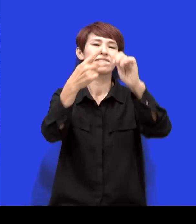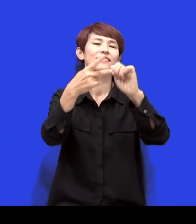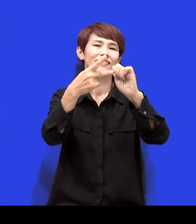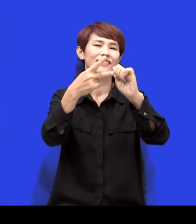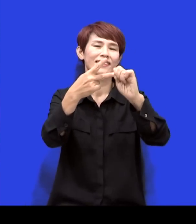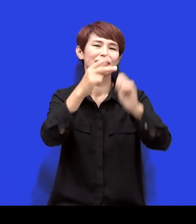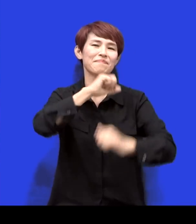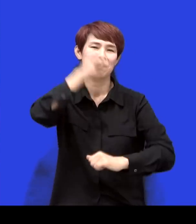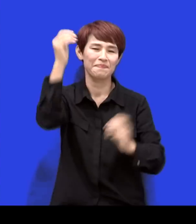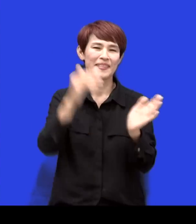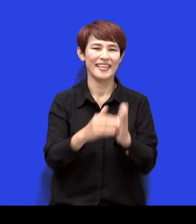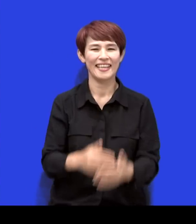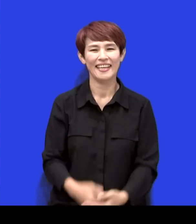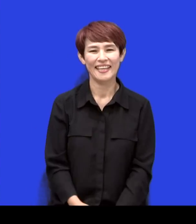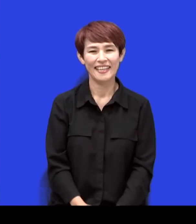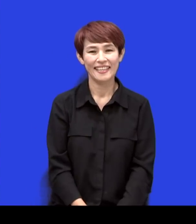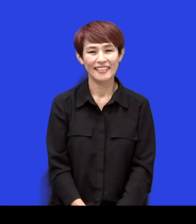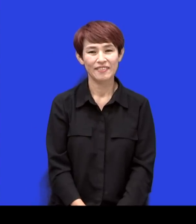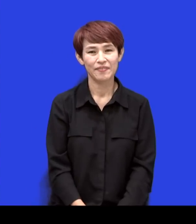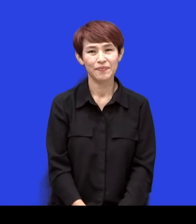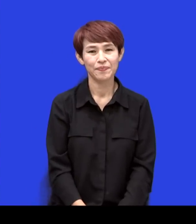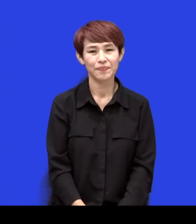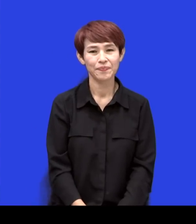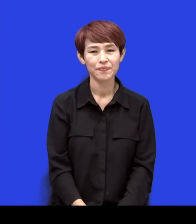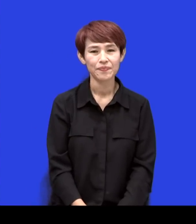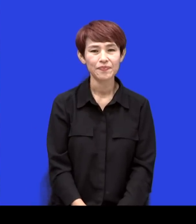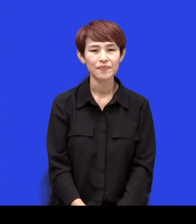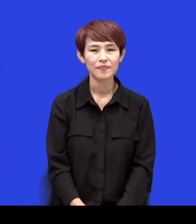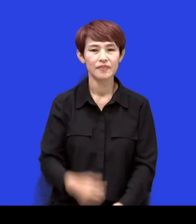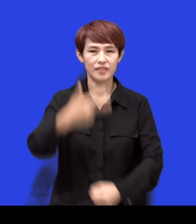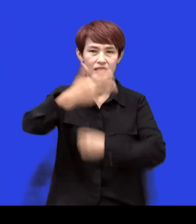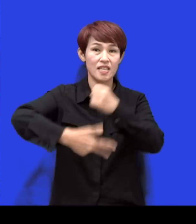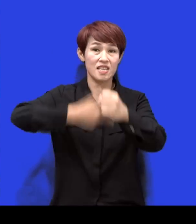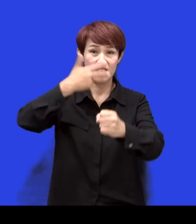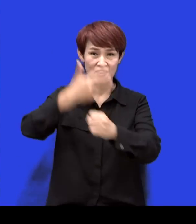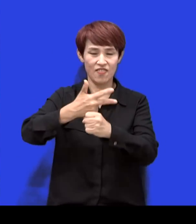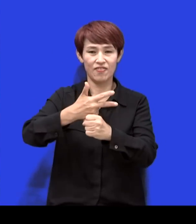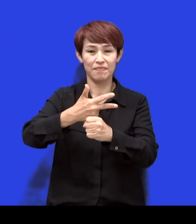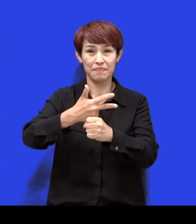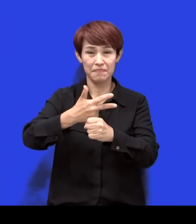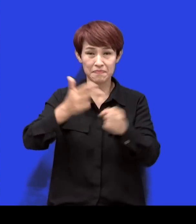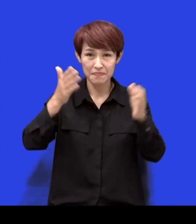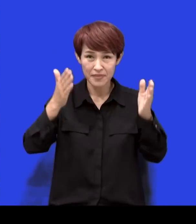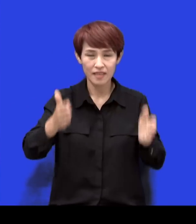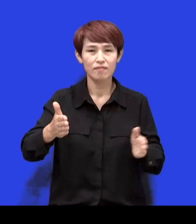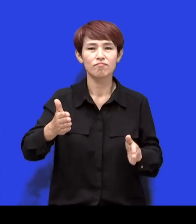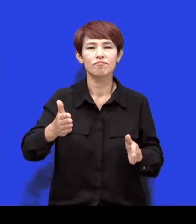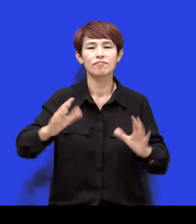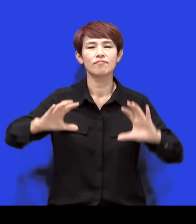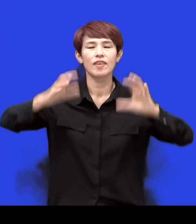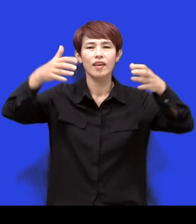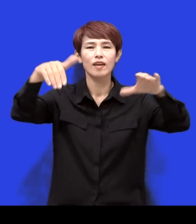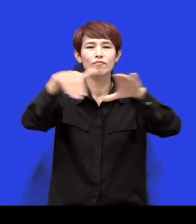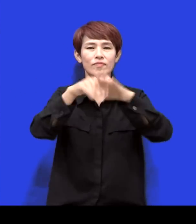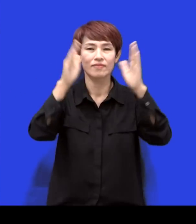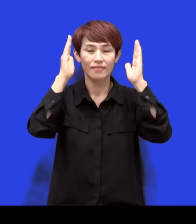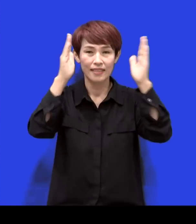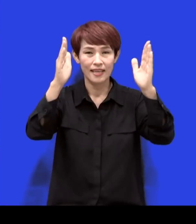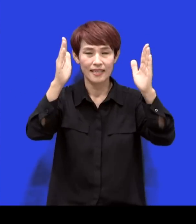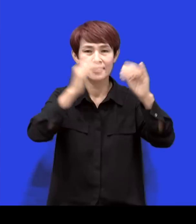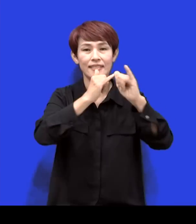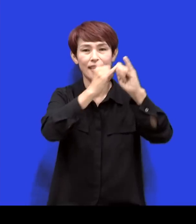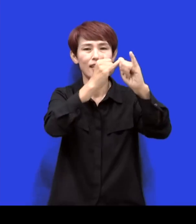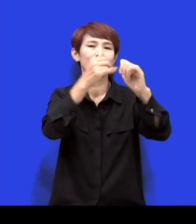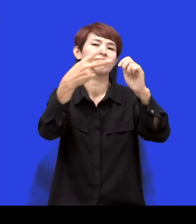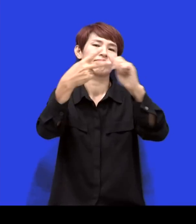저는 여기서 바로 반전이 있을 줄 알았는데. 근데 이게 짧게 얘기했지만 어. 7년 걸렸어요. 그렇죠, 그렇죠. 네, 아, 33살인 2007년에 제가 네. 33살일